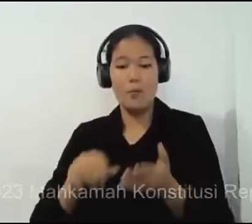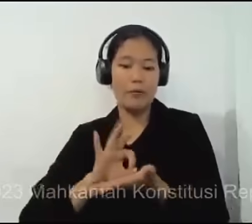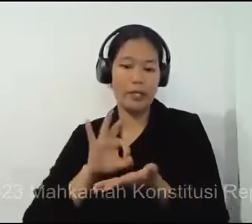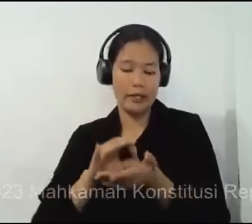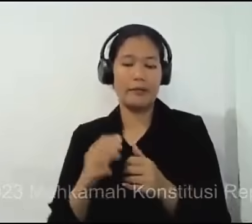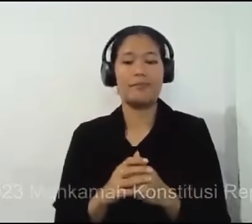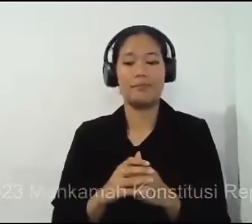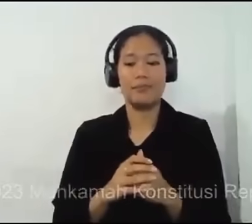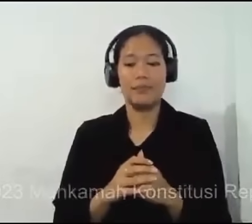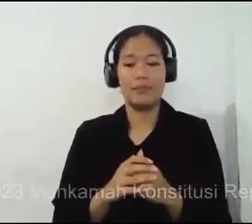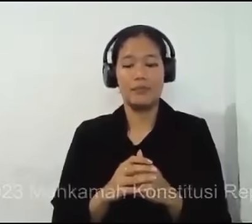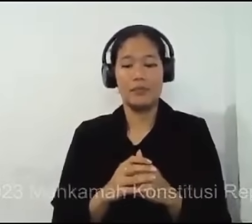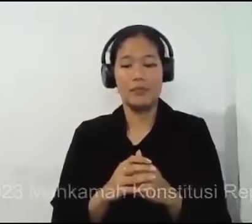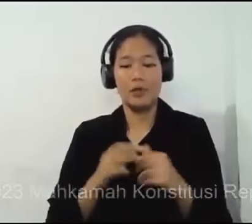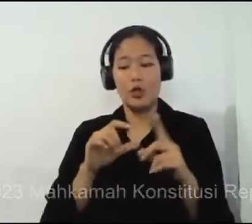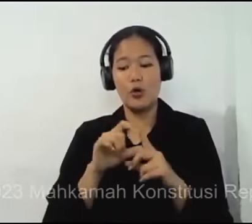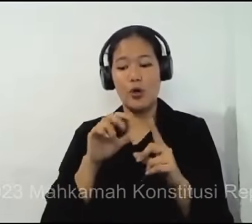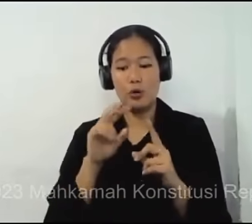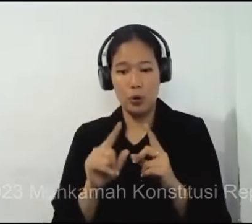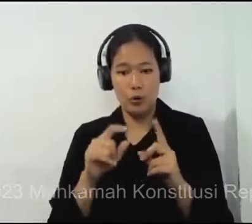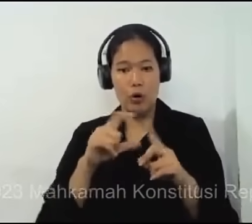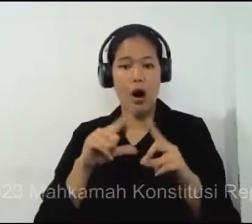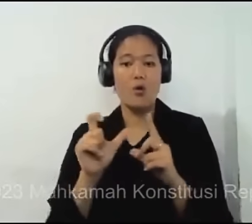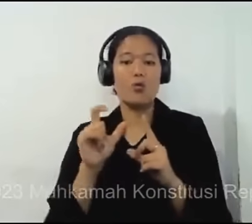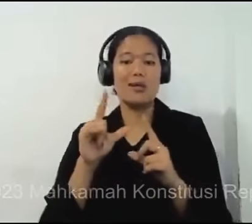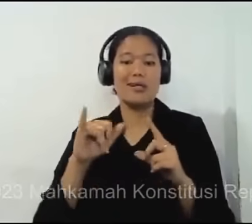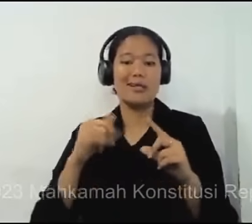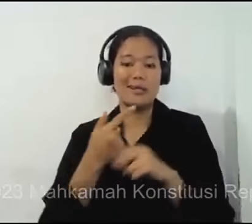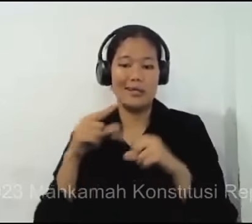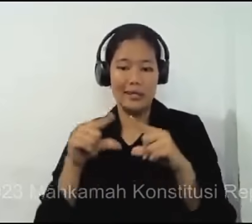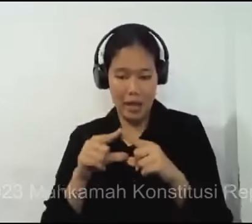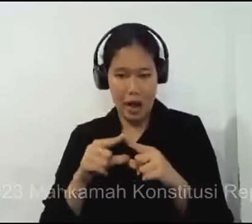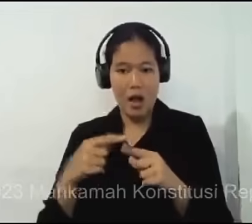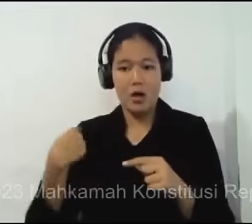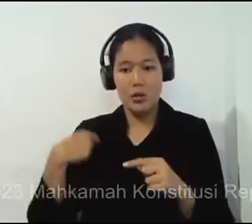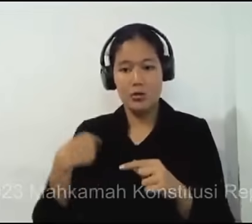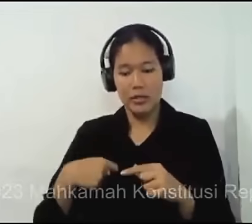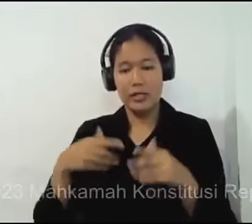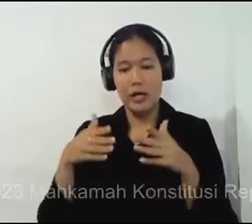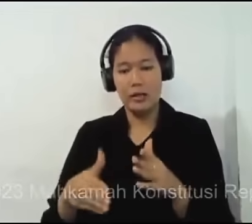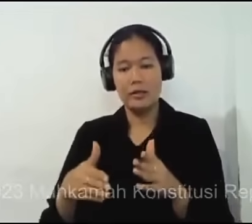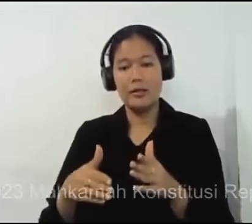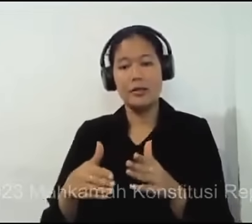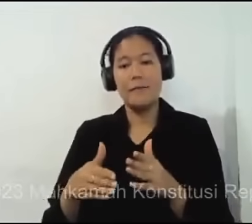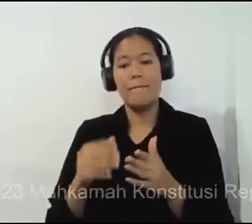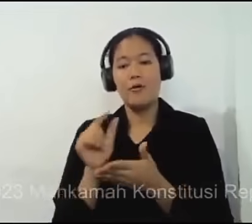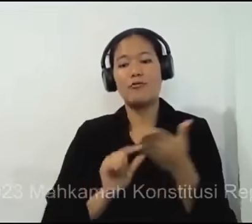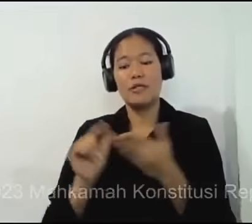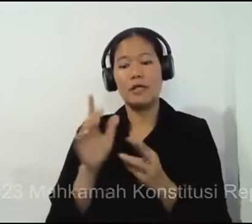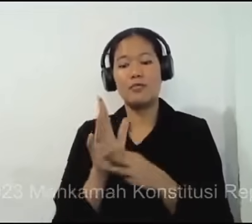Brawijaya 5 Dr Aulia Kasanova dosen Universitas Muhammadiyah Tangerang